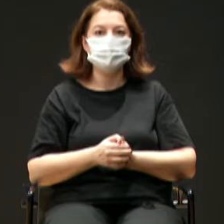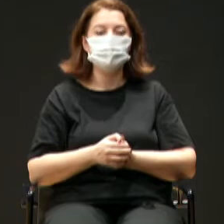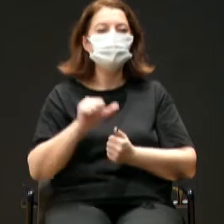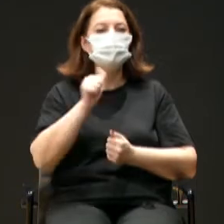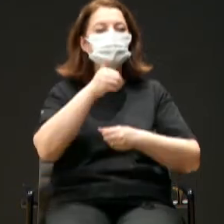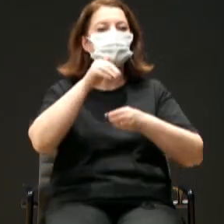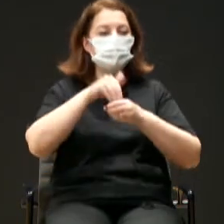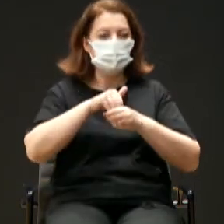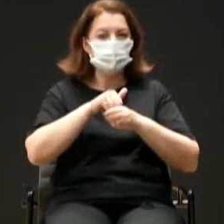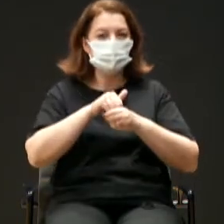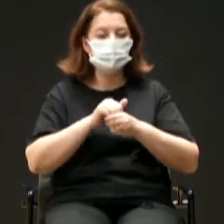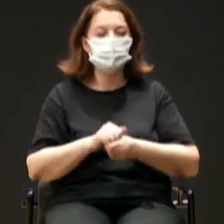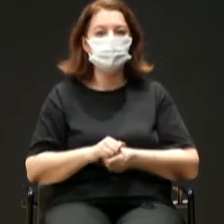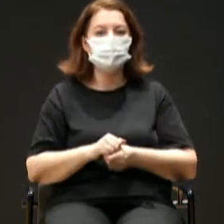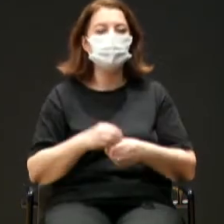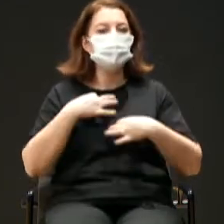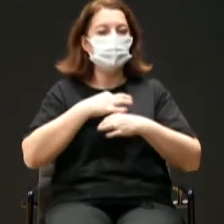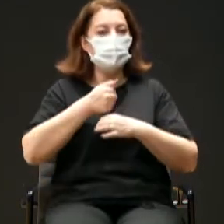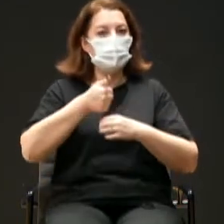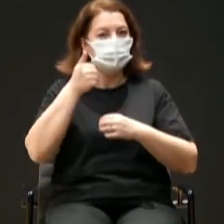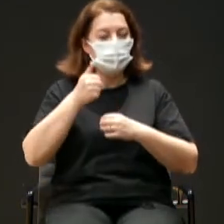Değerli meclis, Sayın Başkan,